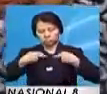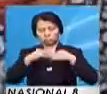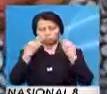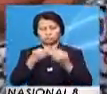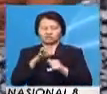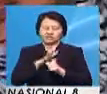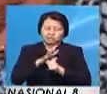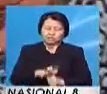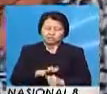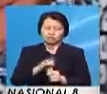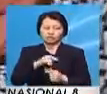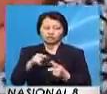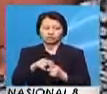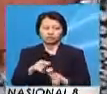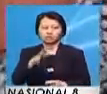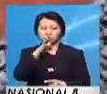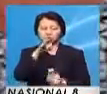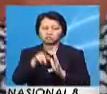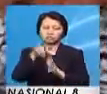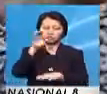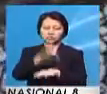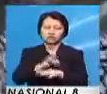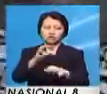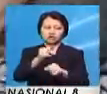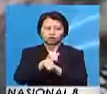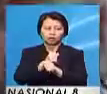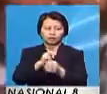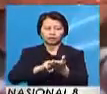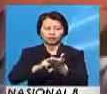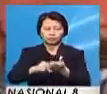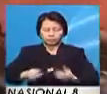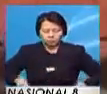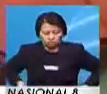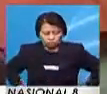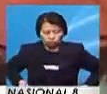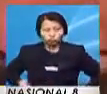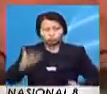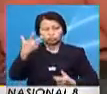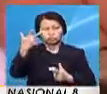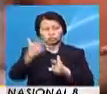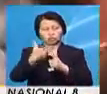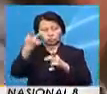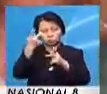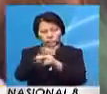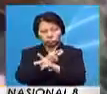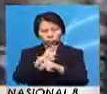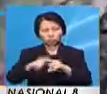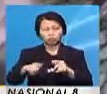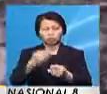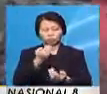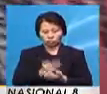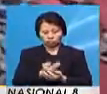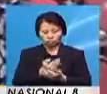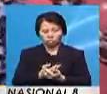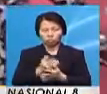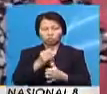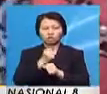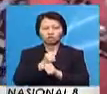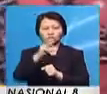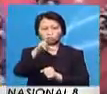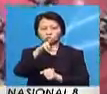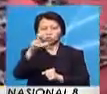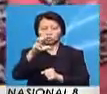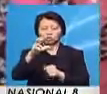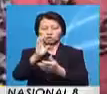semakin tertekan apabila Fatimah terpaksa mendapat rawatan dialisis 3 kali sebulan sedangkan sumber kewangannya hanya